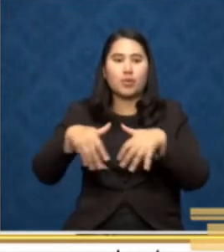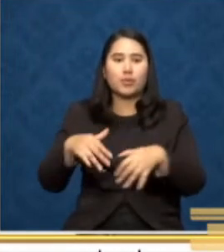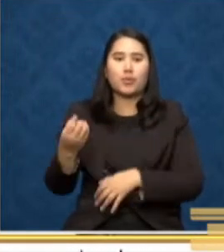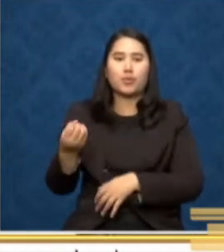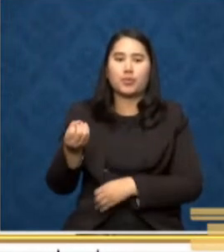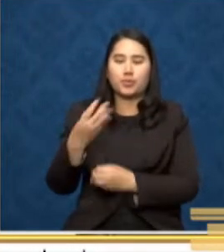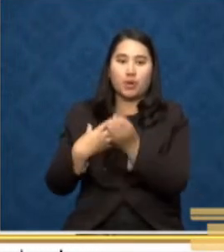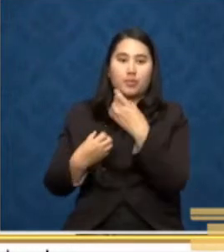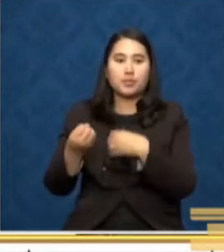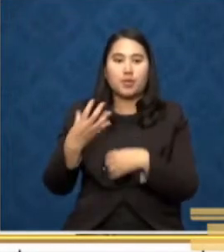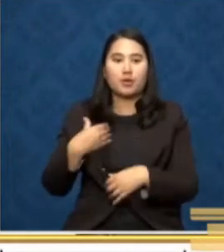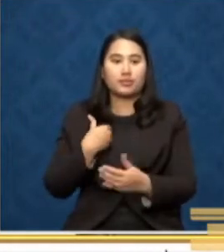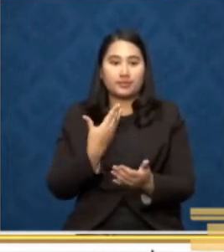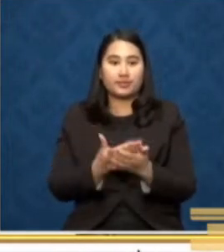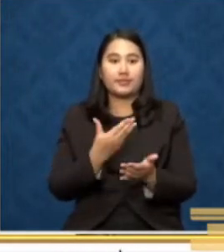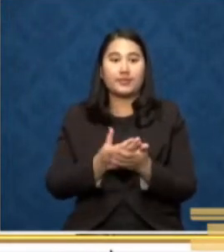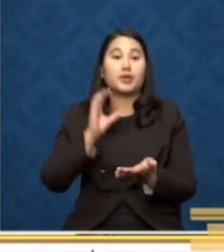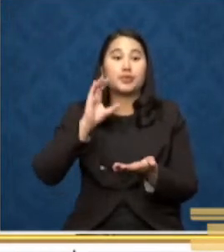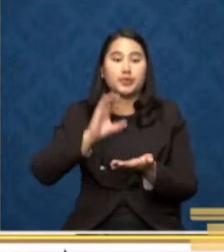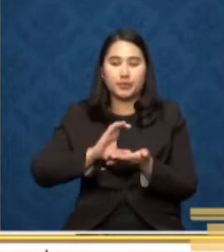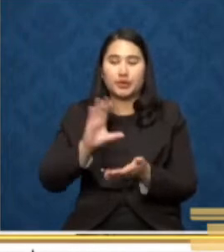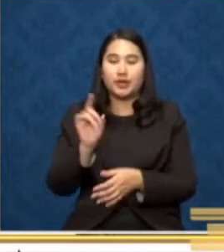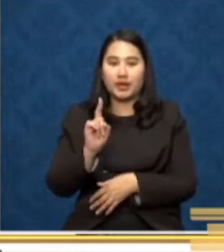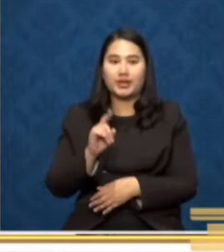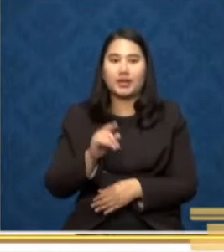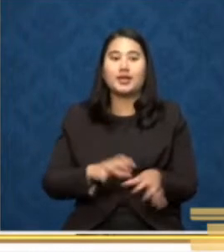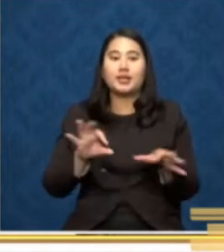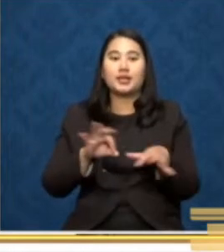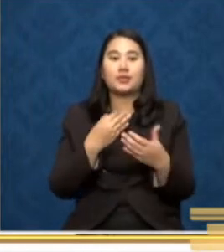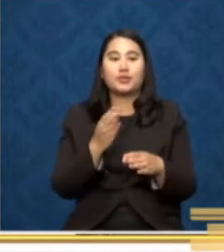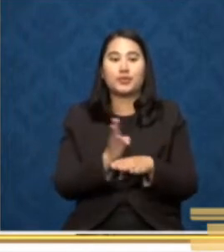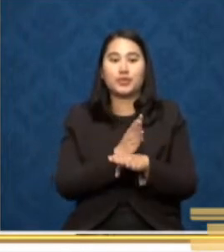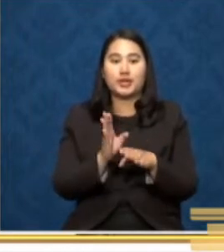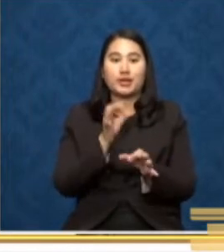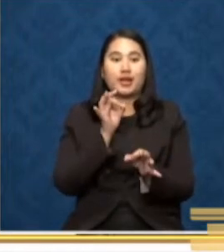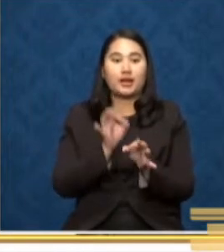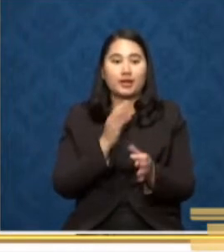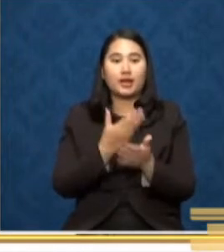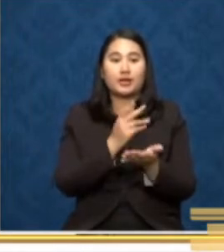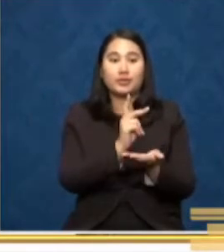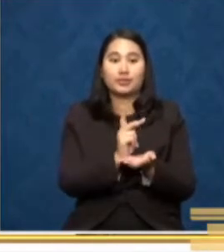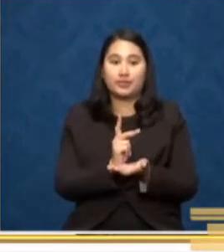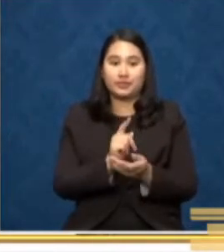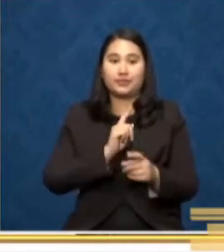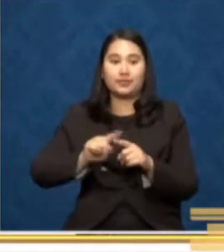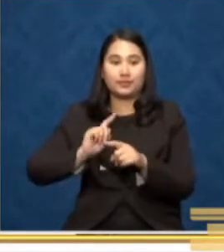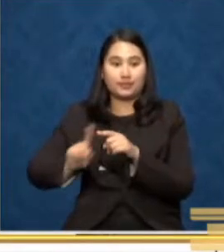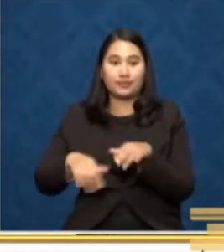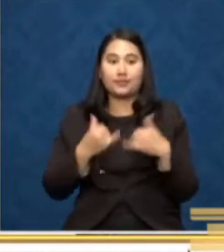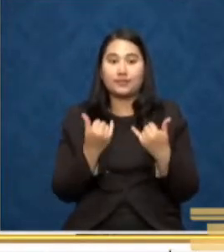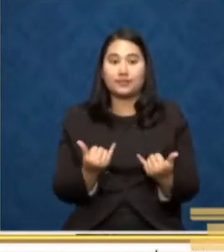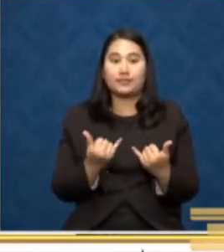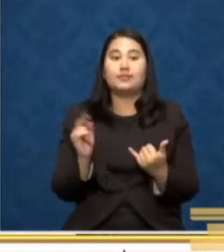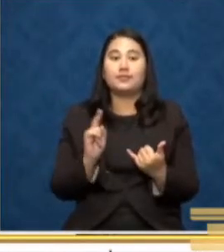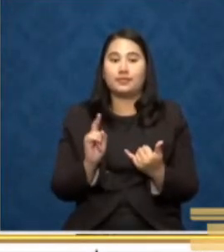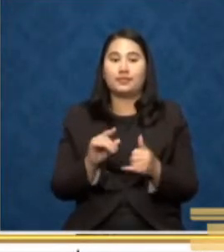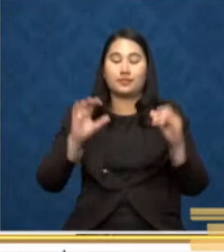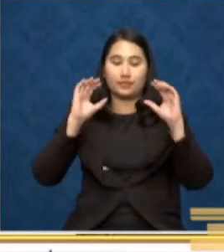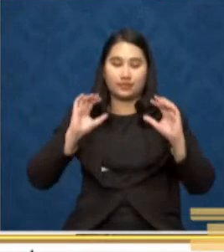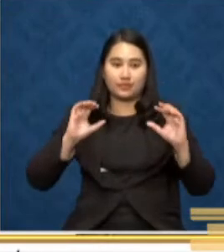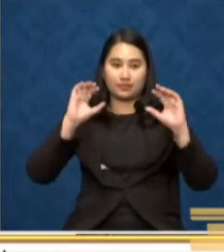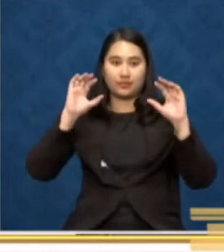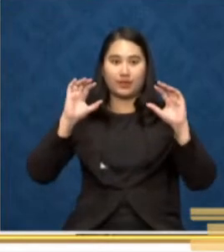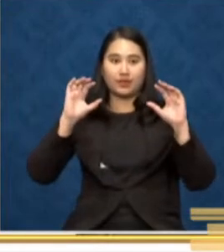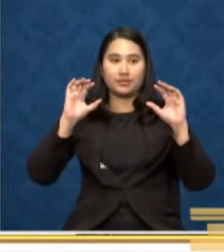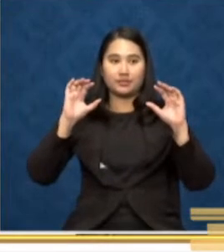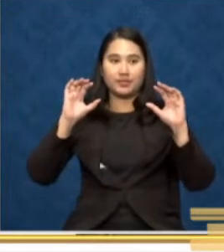างยิ่งเรื่องแหล่งเงินทุนนะครับไม่ว่าจะเป็นซอฟท์โลนเองเมื่อมันมีมาแล้วแต่วันนี้ทางรัฐบาล